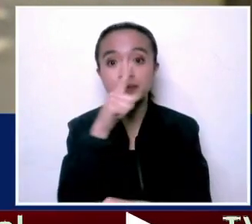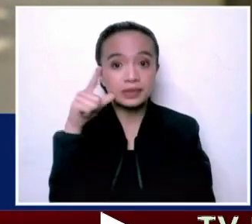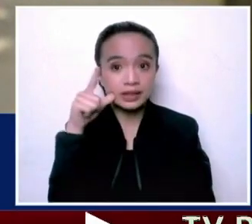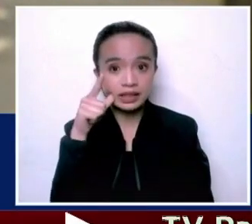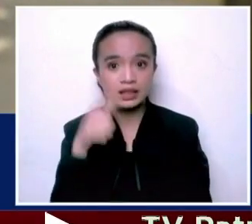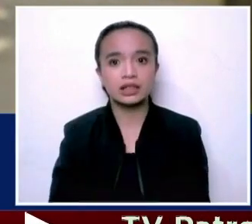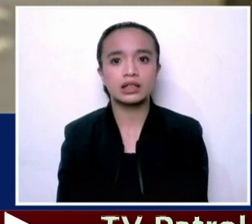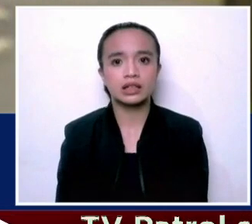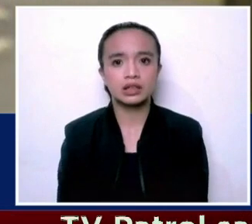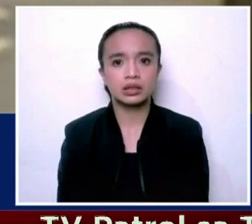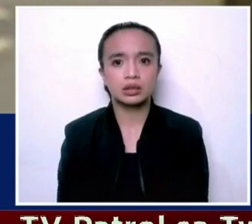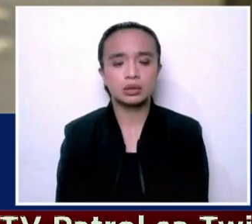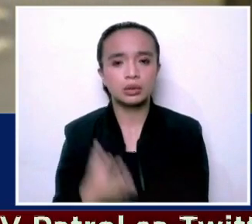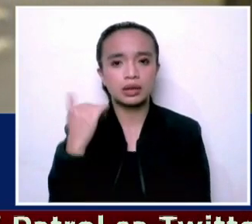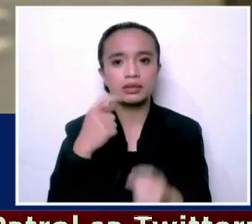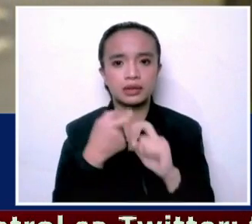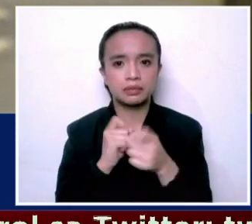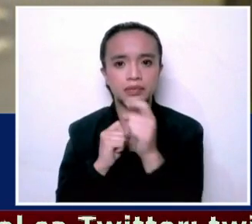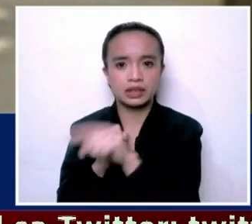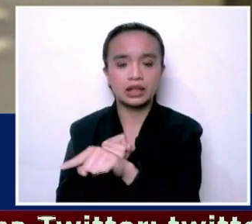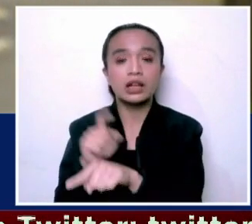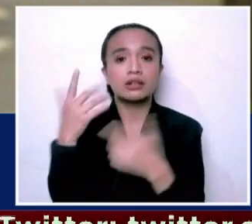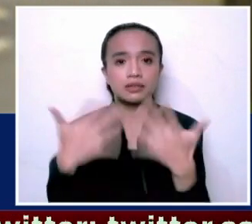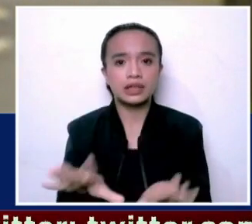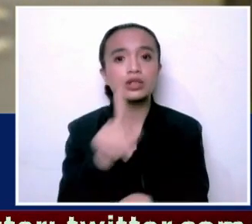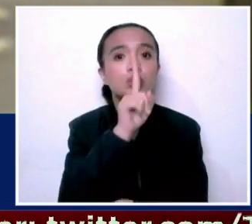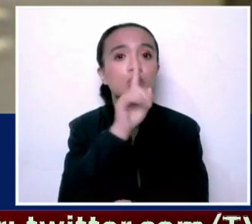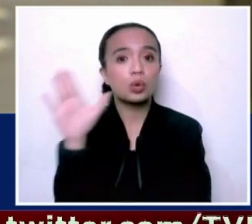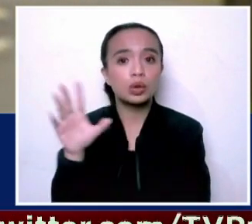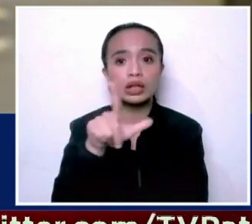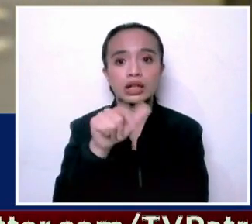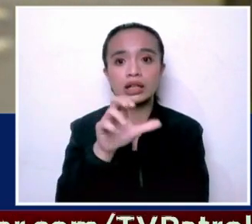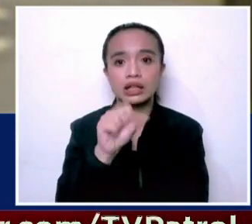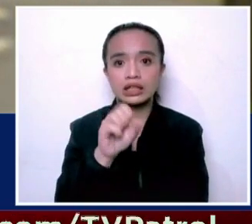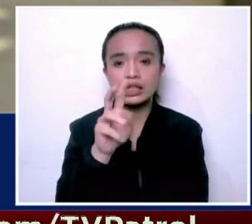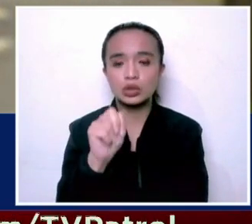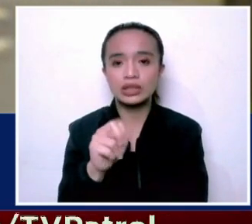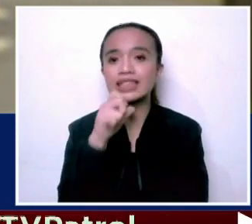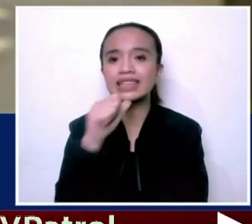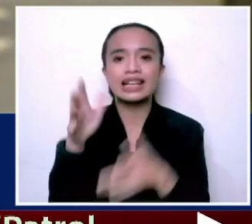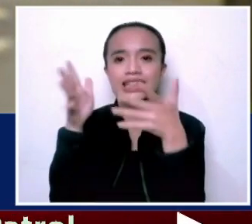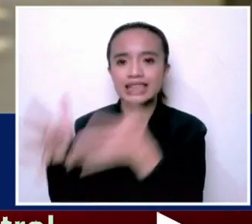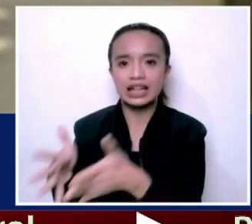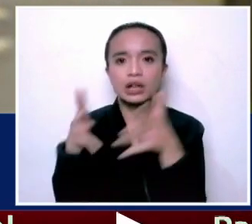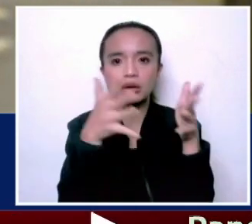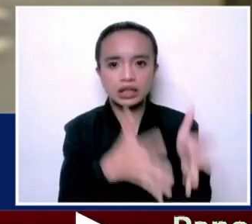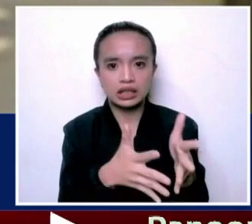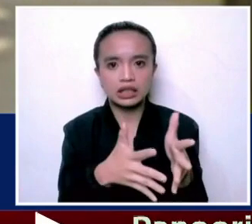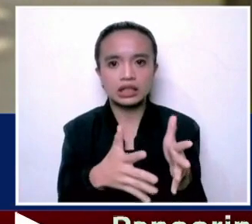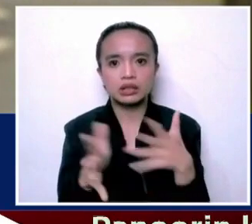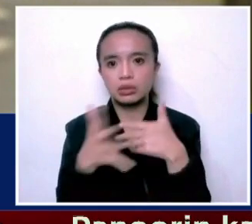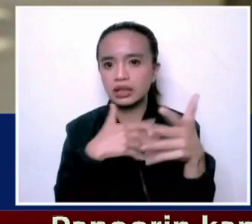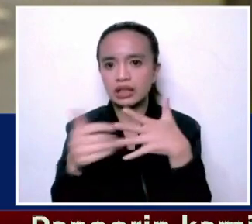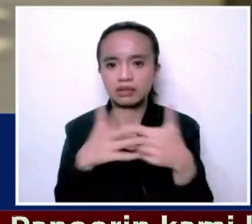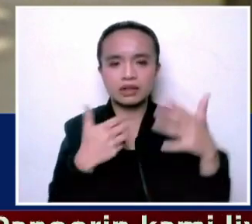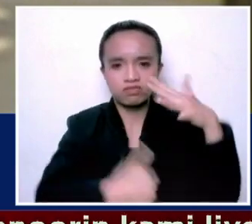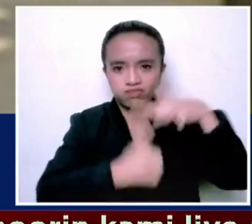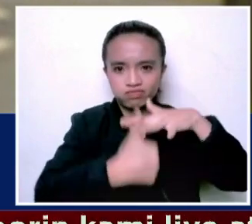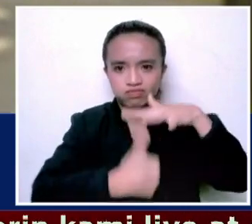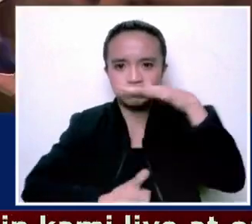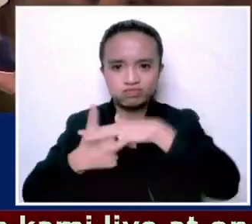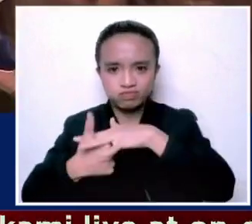ang Lacson-Soto tandem na hindi iiwan ang isa't isa sa gitna ng lumulutang na iba-ibang kombinasyon ng mga